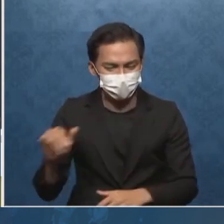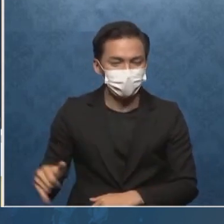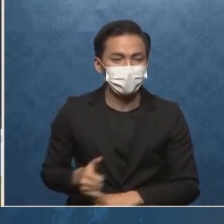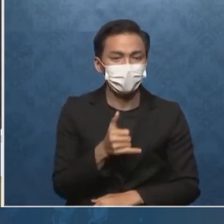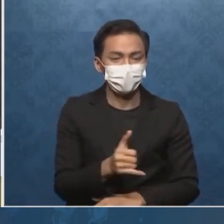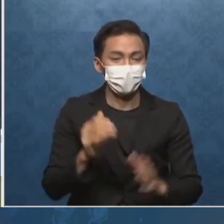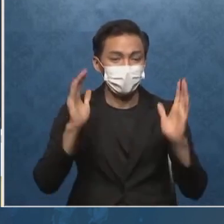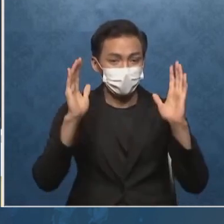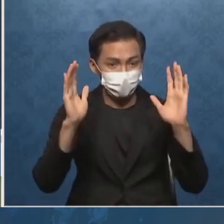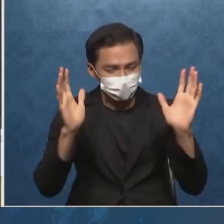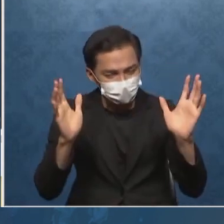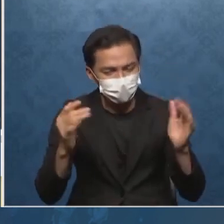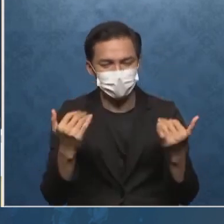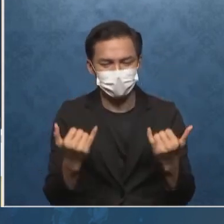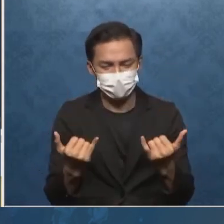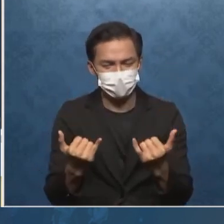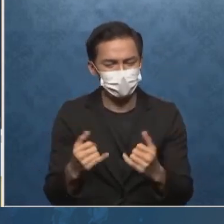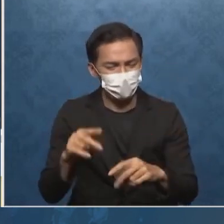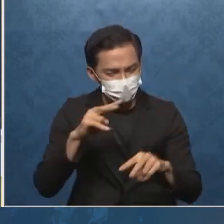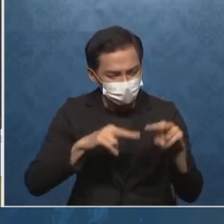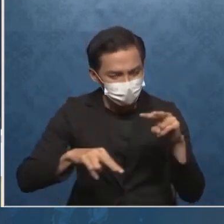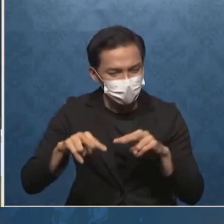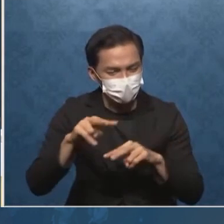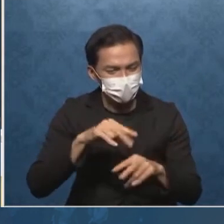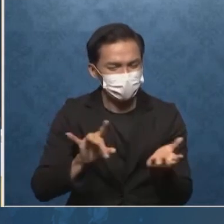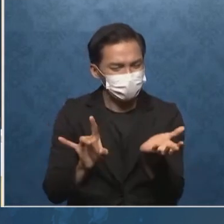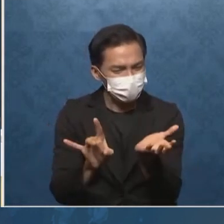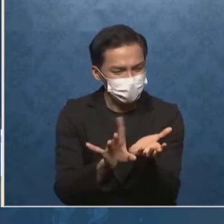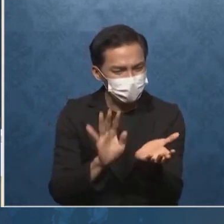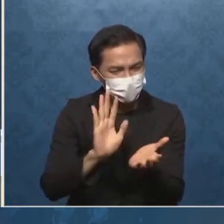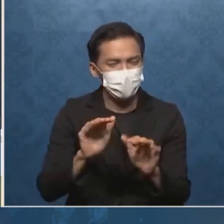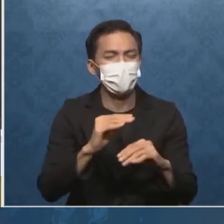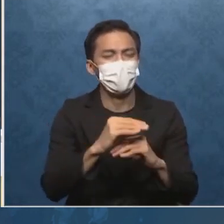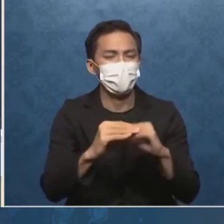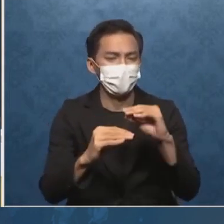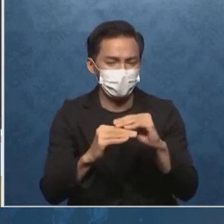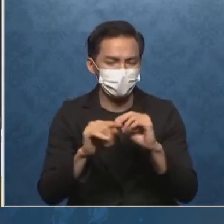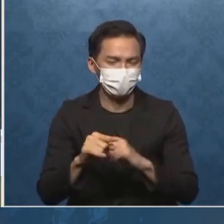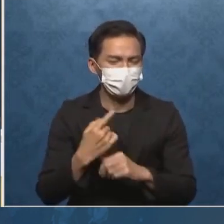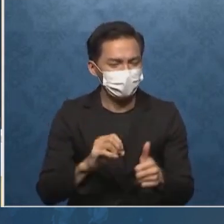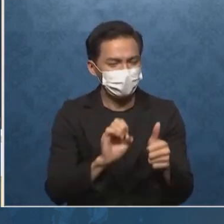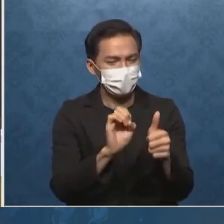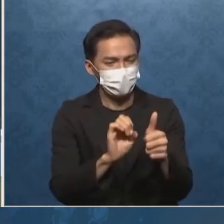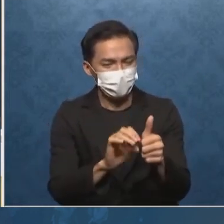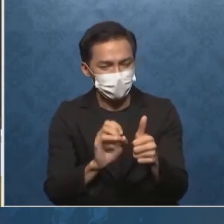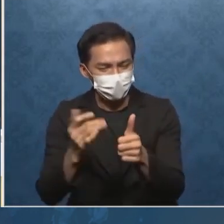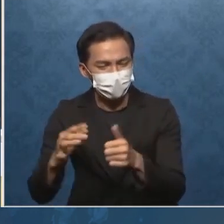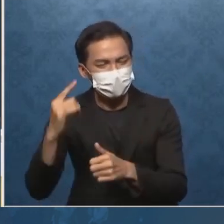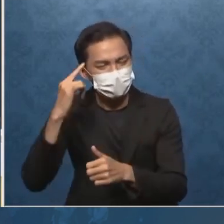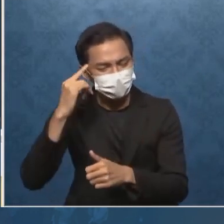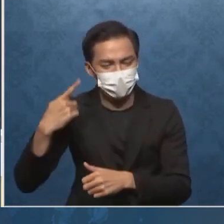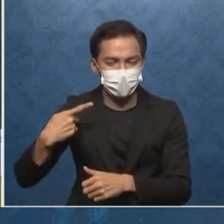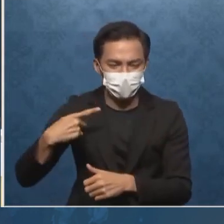เพื่อตรวจสอบความคืบหน้าและความมีประสิทธิภาพของโครงการเหล่านี้ในสภาของผมจะเป็นประโยชน์กับทุกฝ่าย